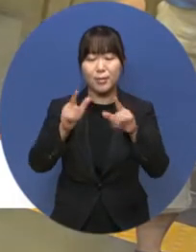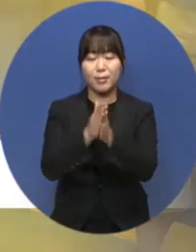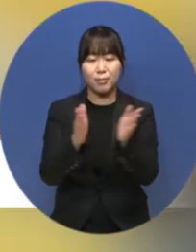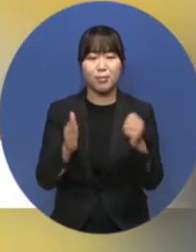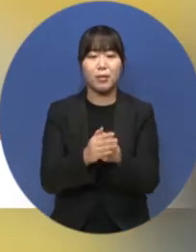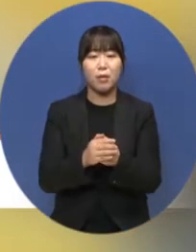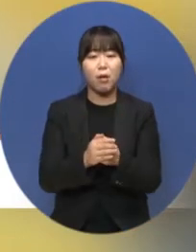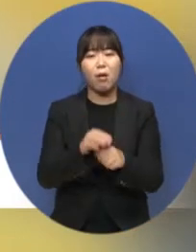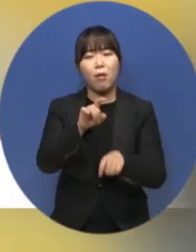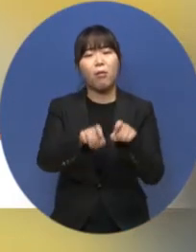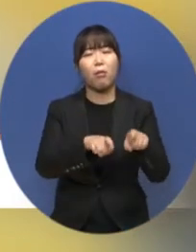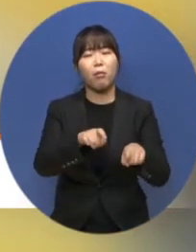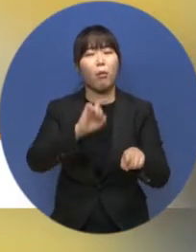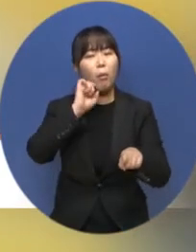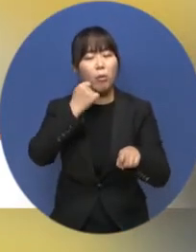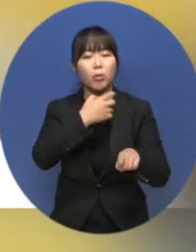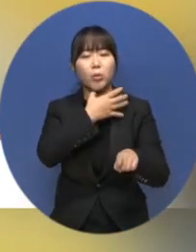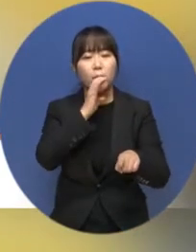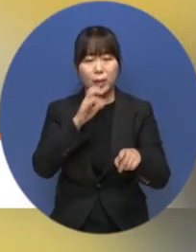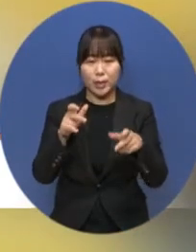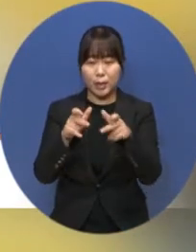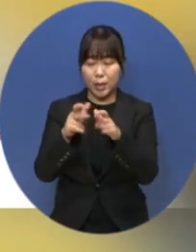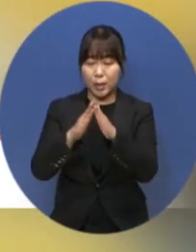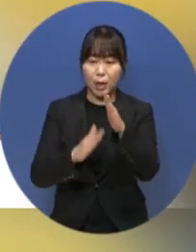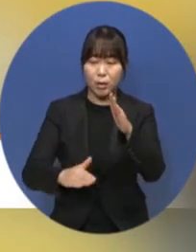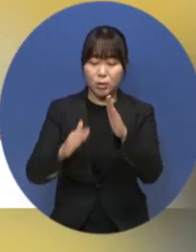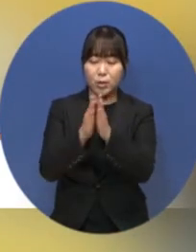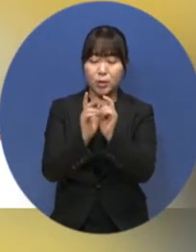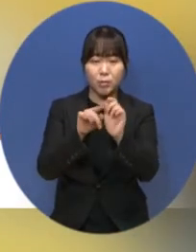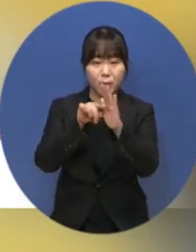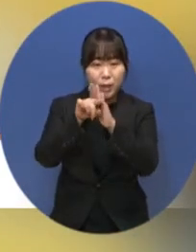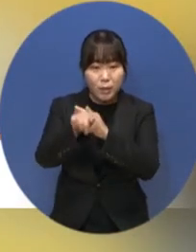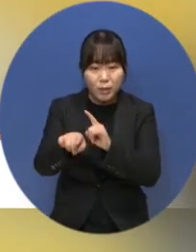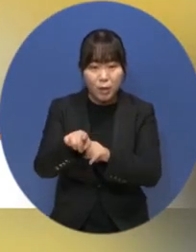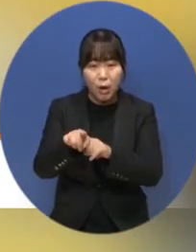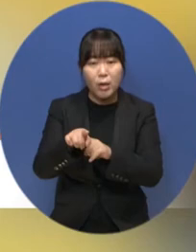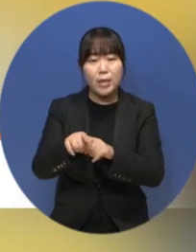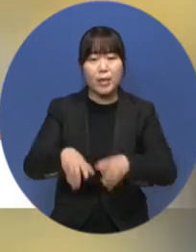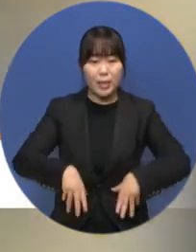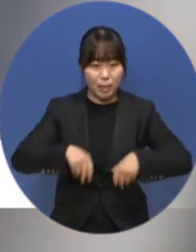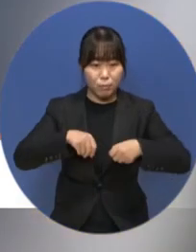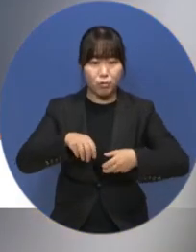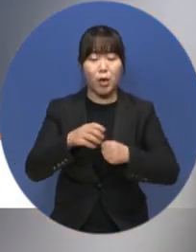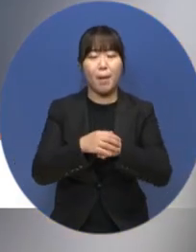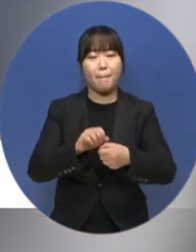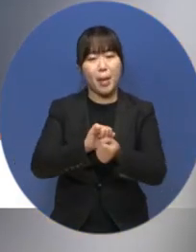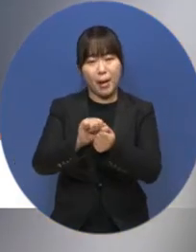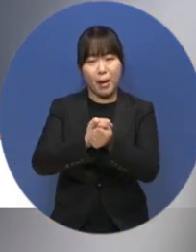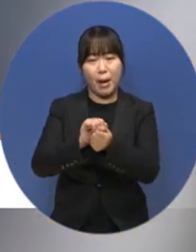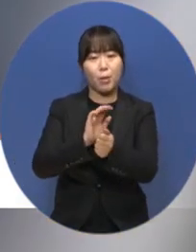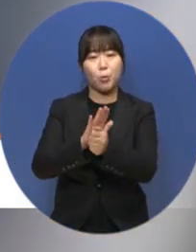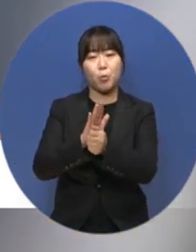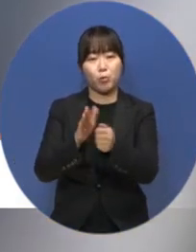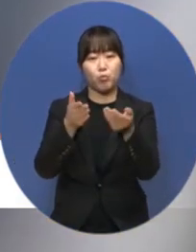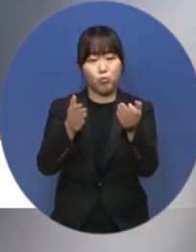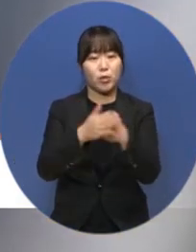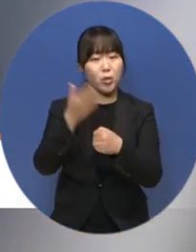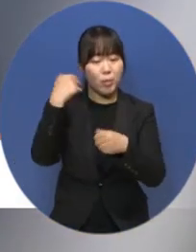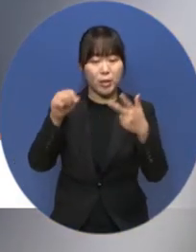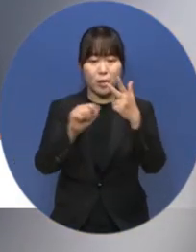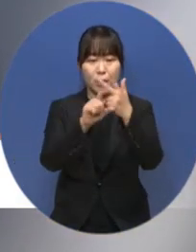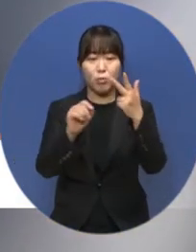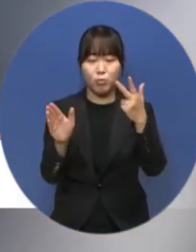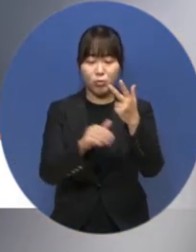이 행사는 거동이 불편한 노인과 장애인 가정을 직접 찾아가 이불 수거와 빨래 등을 해주는 서비스로 지난